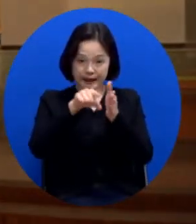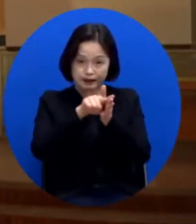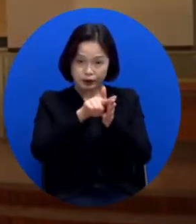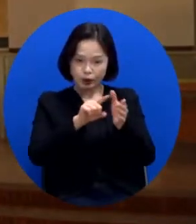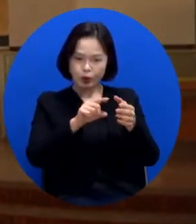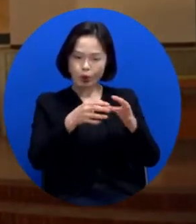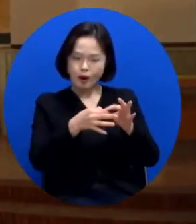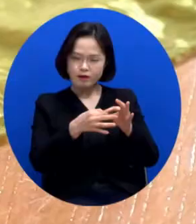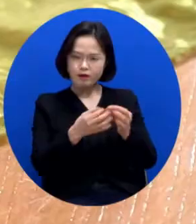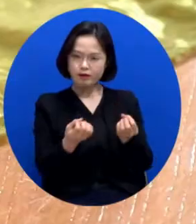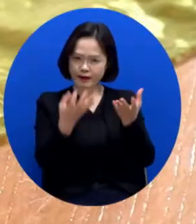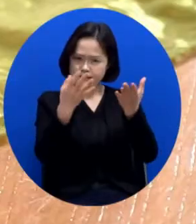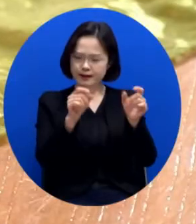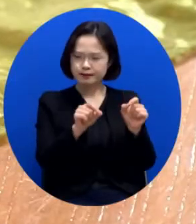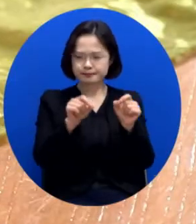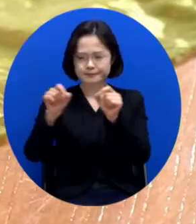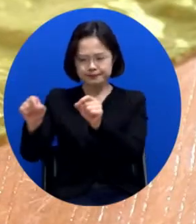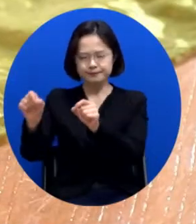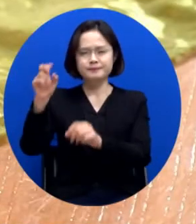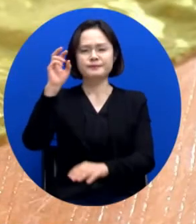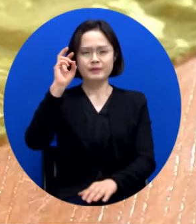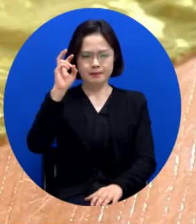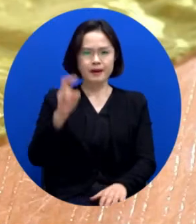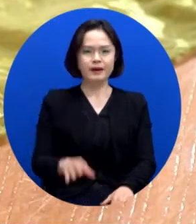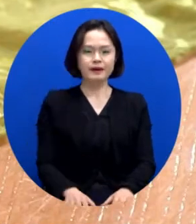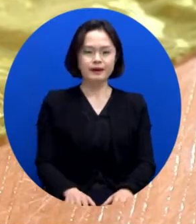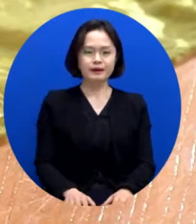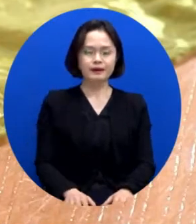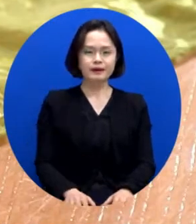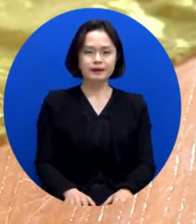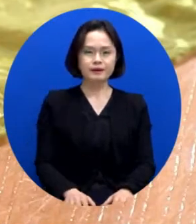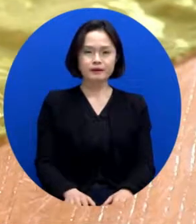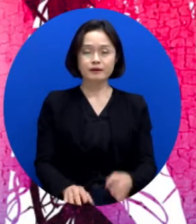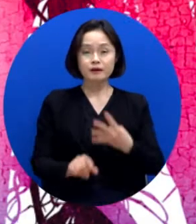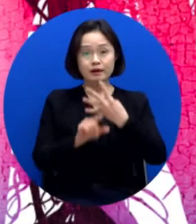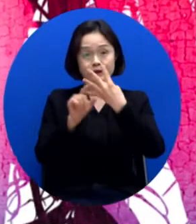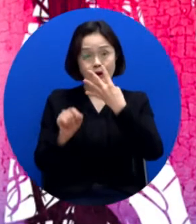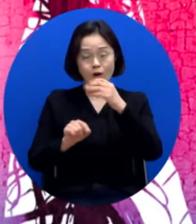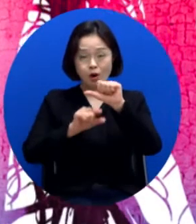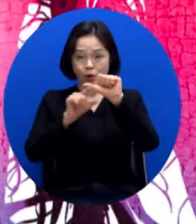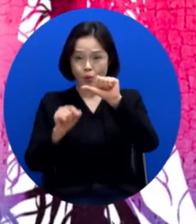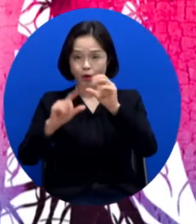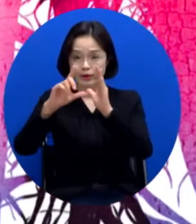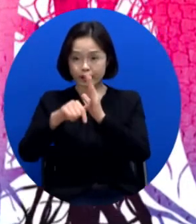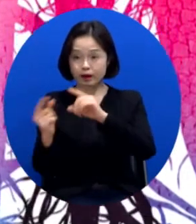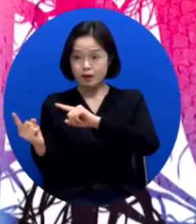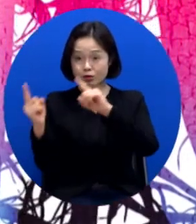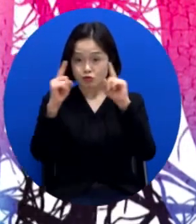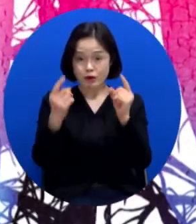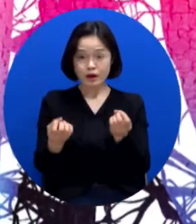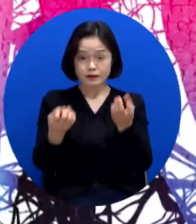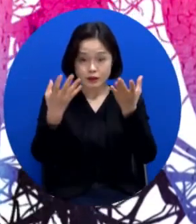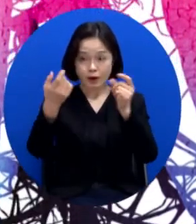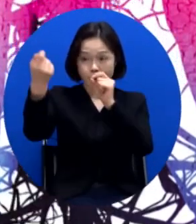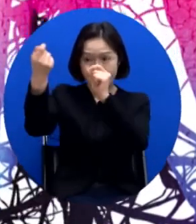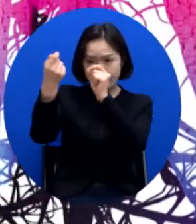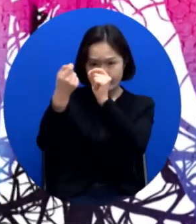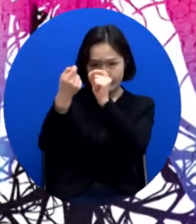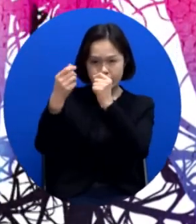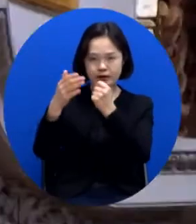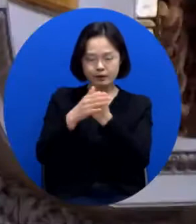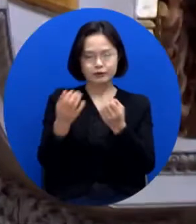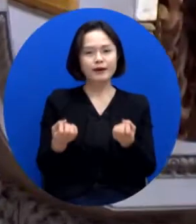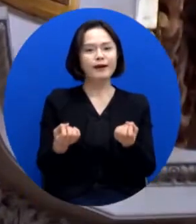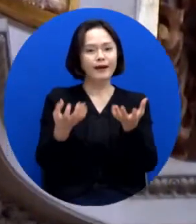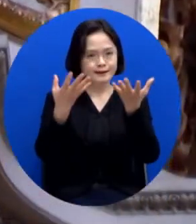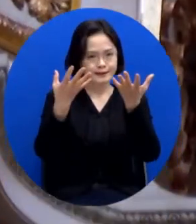변경이 불가피해 보입니다. 당초 독일 개신교계는 오는 4월과 5월, 부활절을 앞두고 보름수 종교개혁